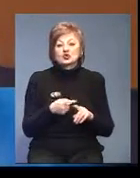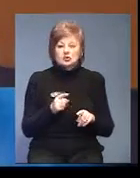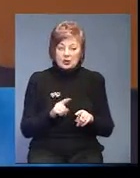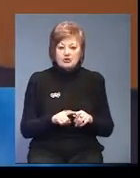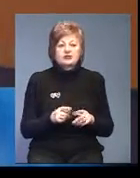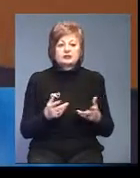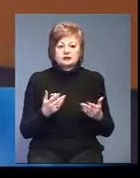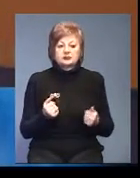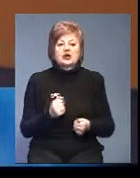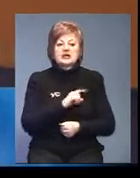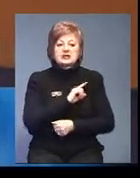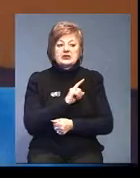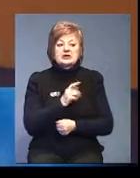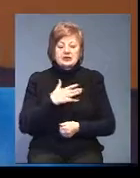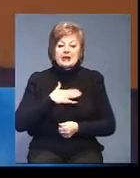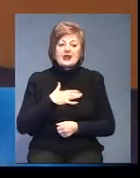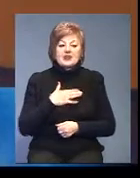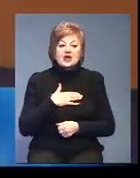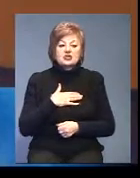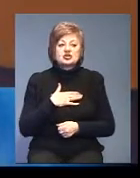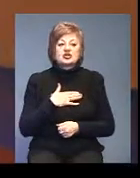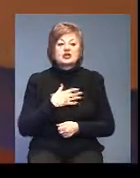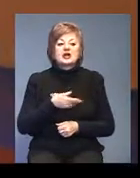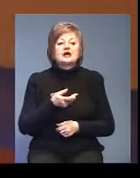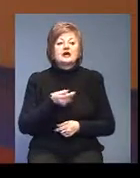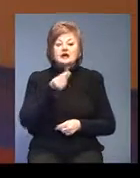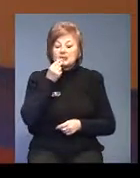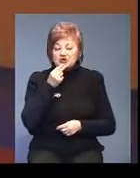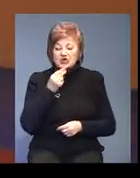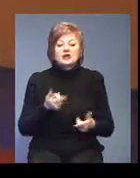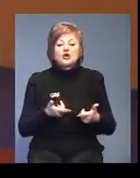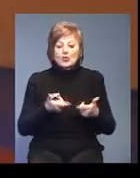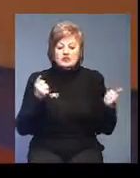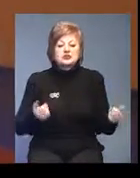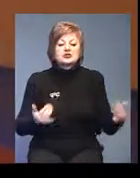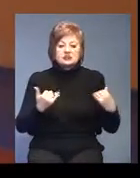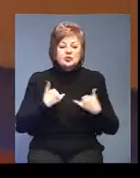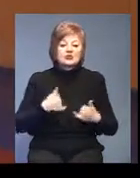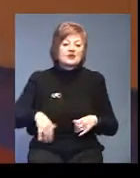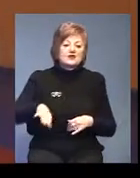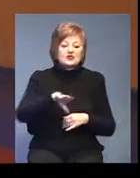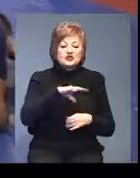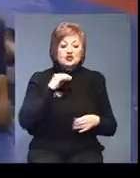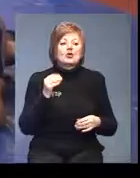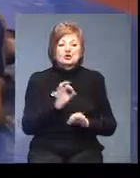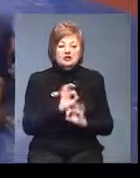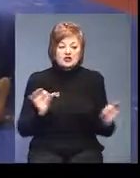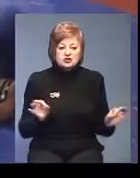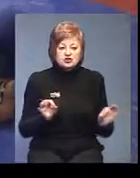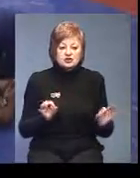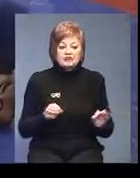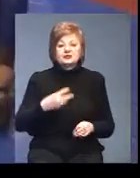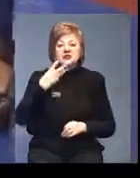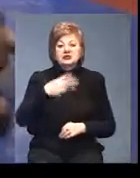был сильный для нас. Питание было хорошее здесь, гостиница. Все были отлично, я думаю.